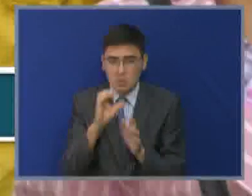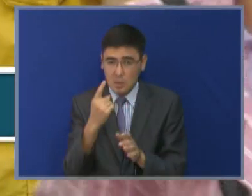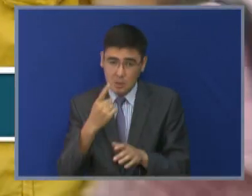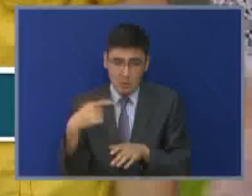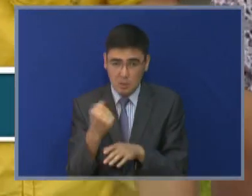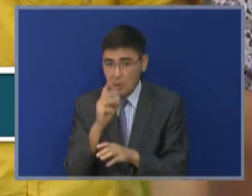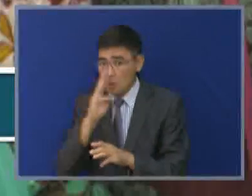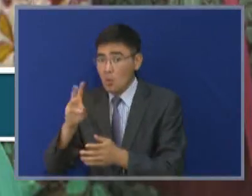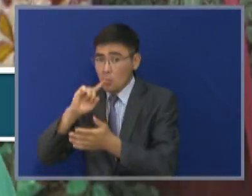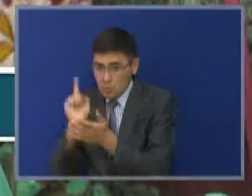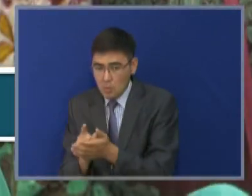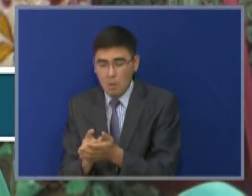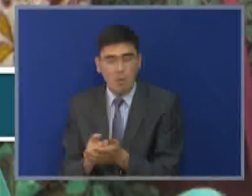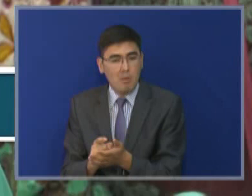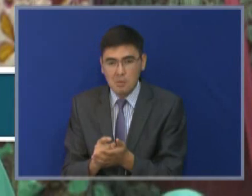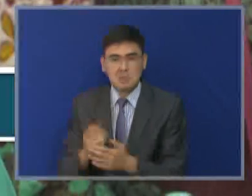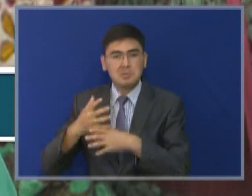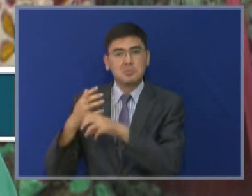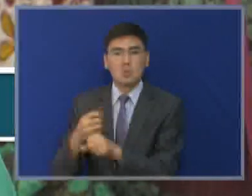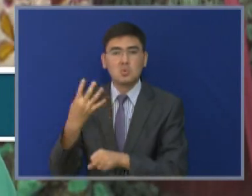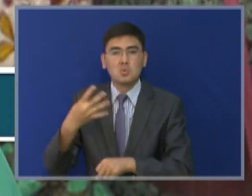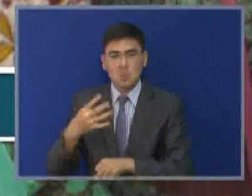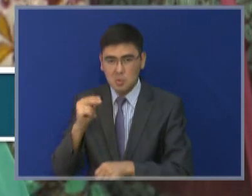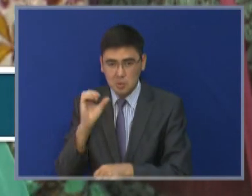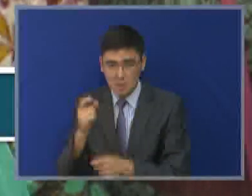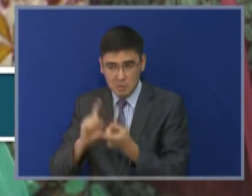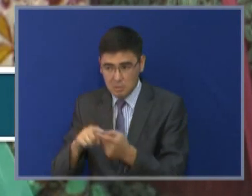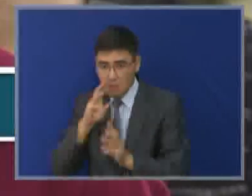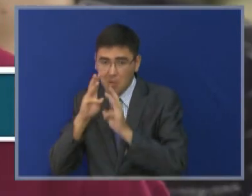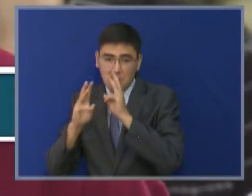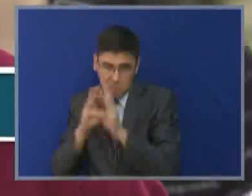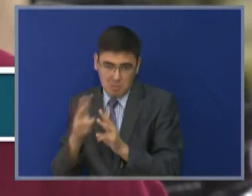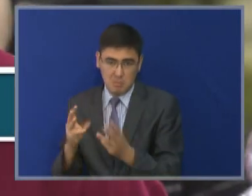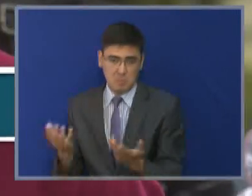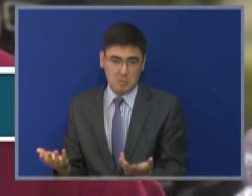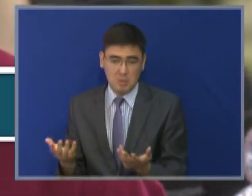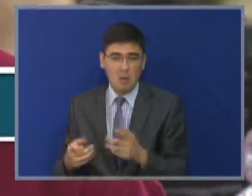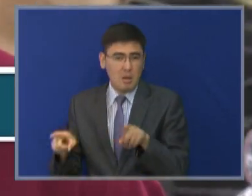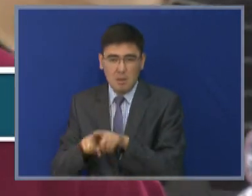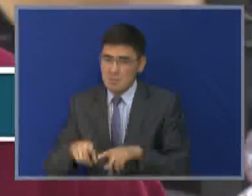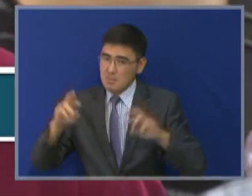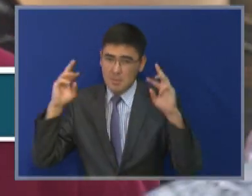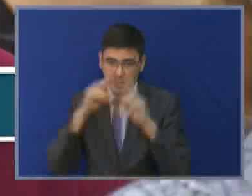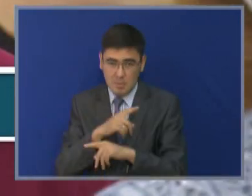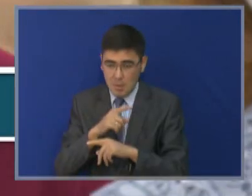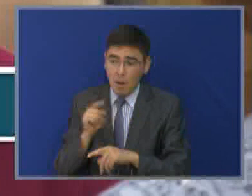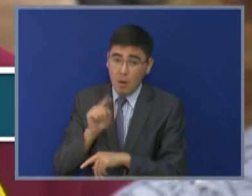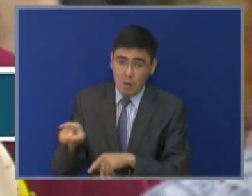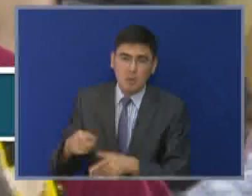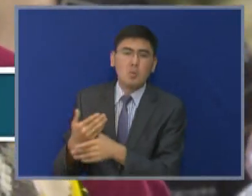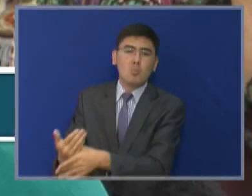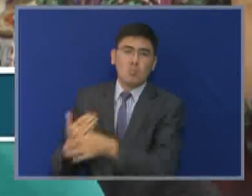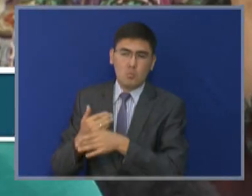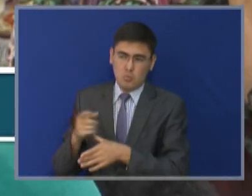адамдар, оның ішінде диализ науқастары мен зағип жандарды ертіп жүру керек болғандықтан, бұл олардың қала ішінде жүріп тұруын шектеп